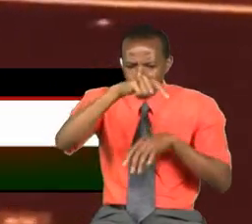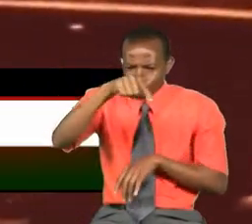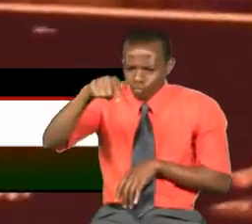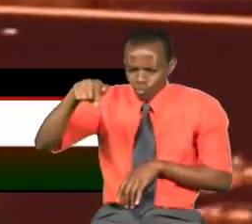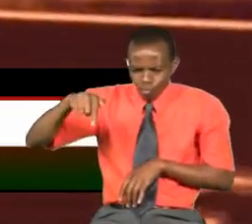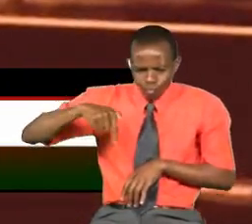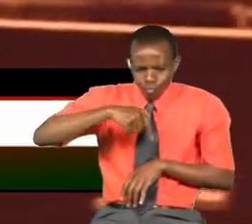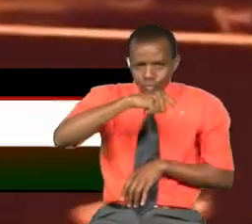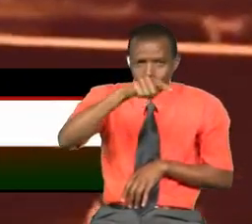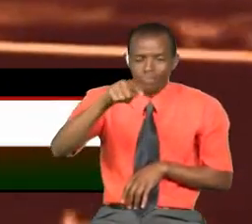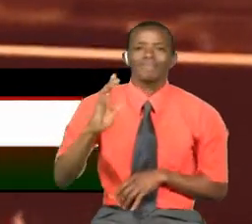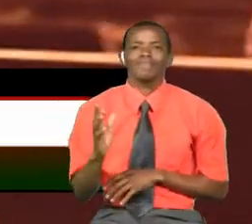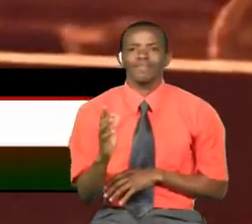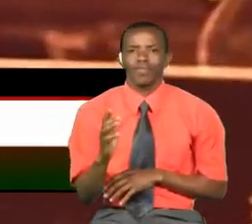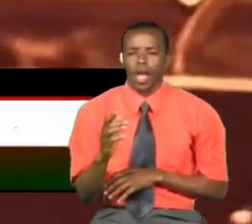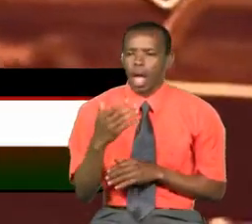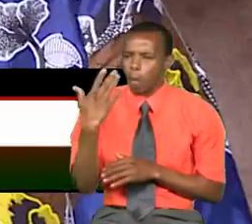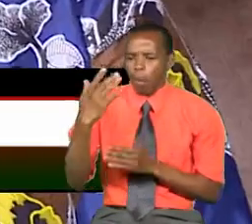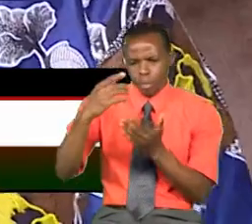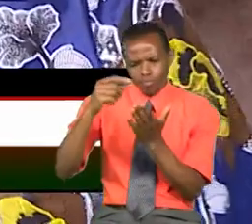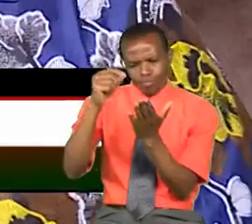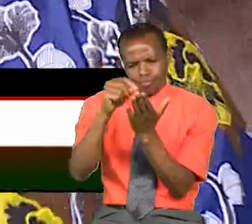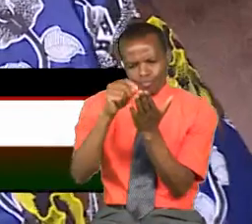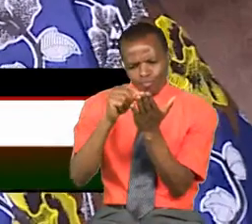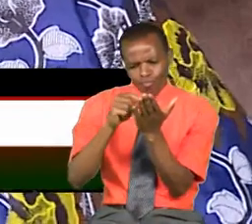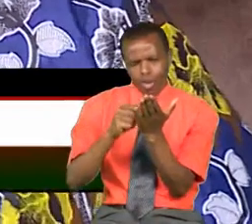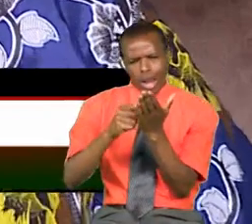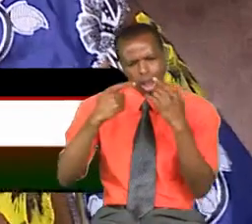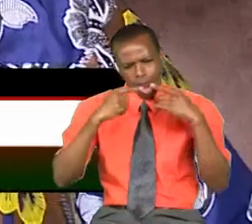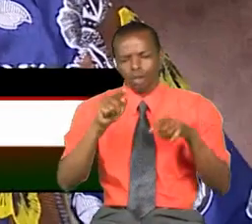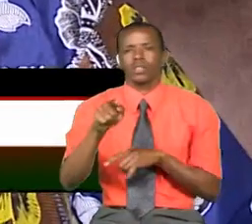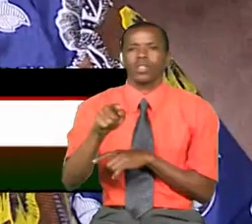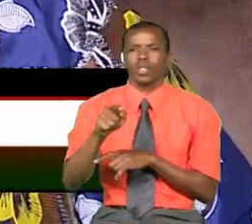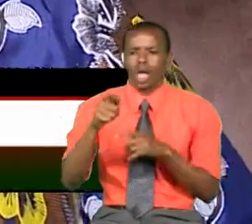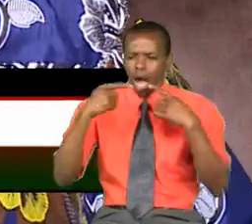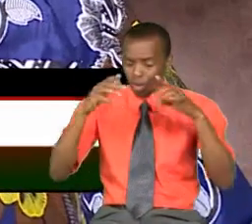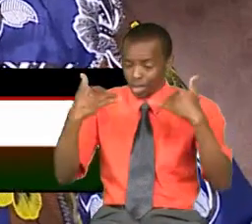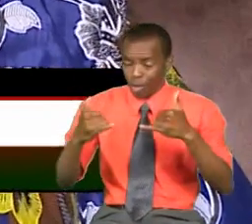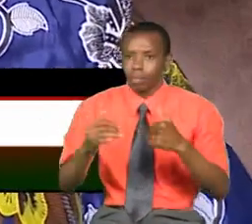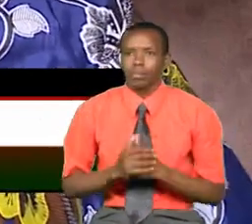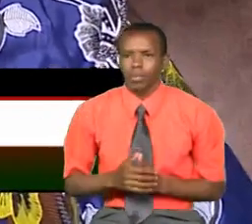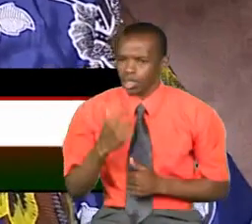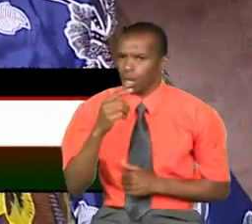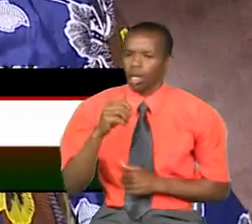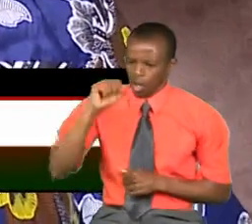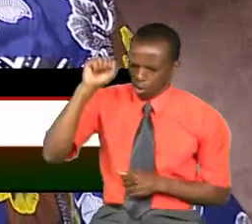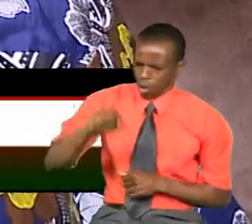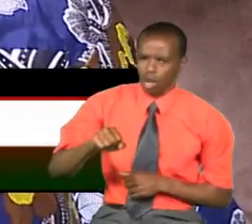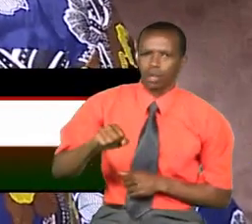kupale. Sasa akatua karatasi, akaandika andika mambo yake pale, akasema tangaza hiyo sahi. Akamwambia ndio